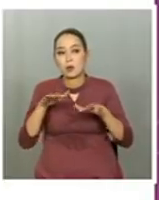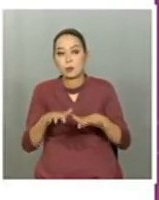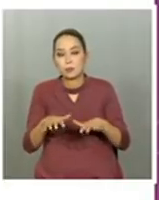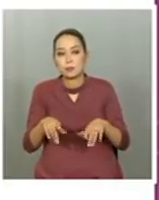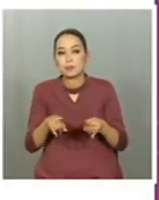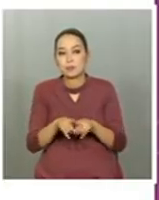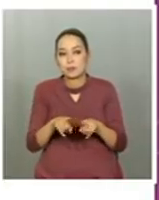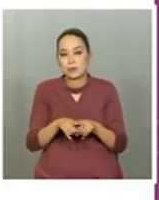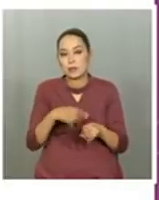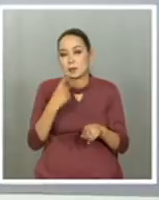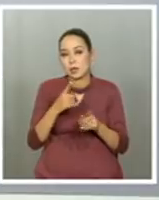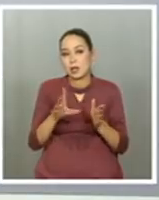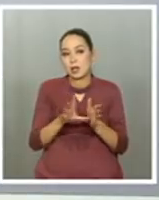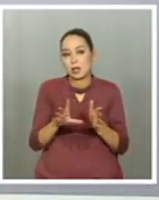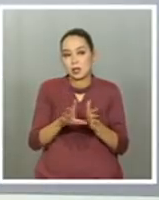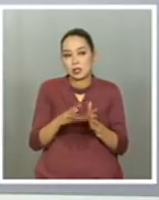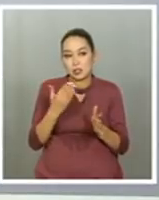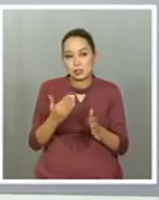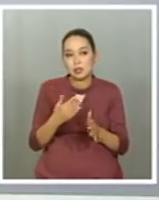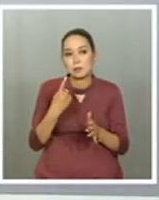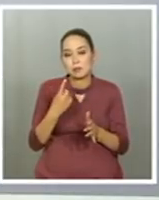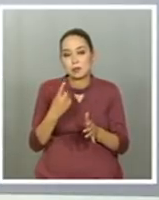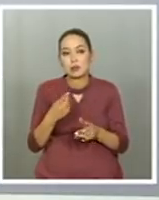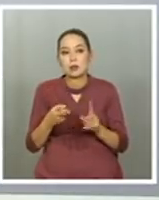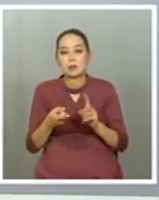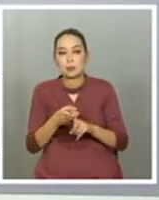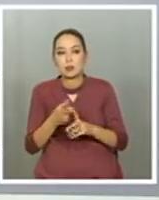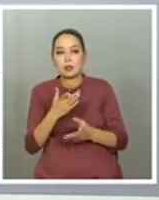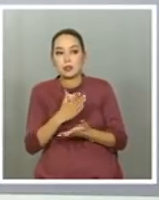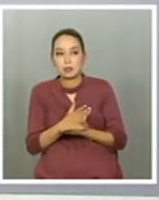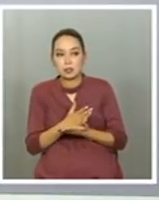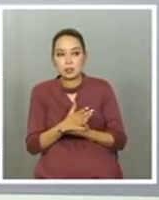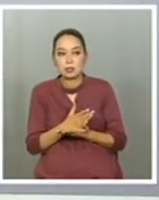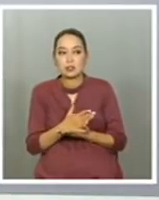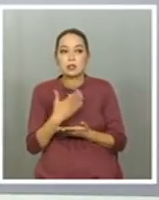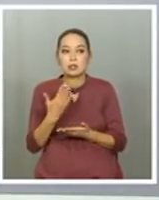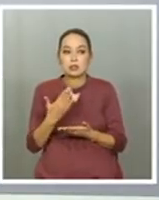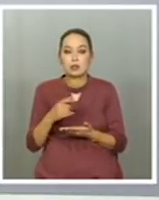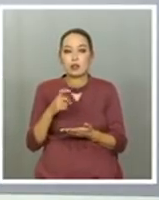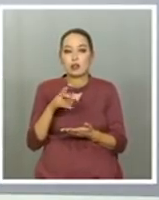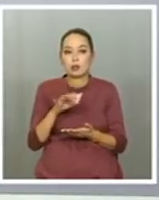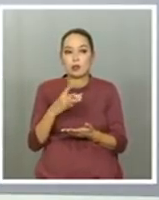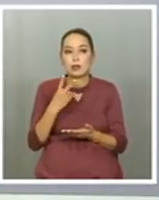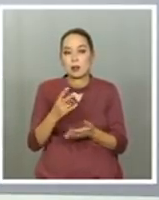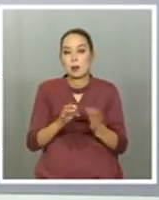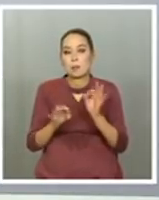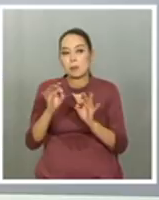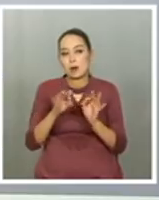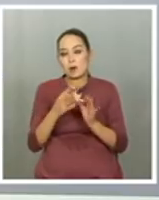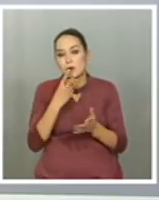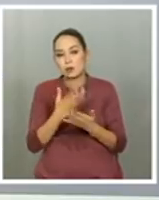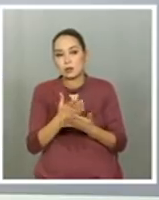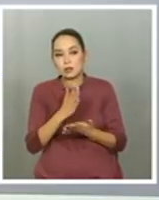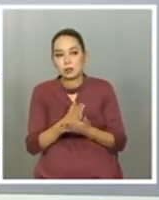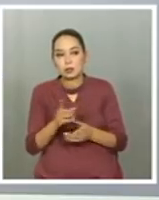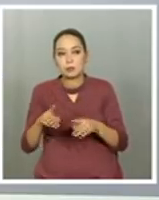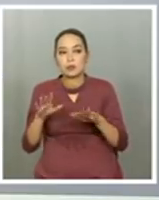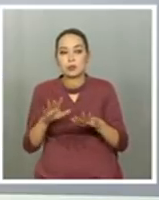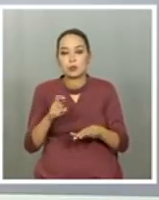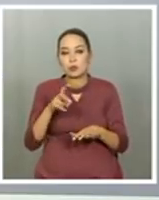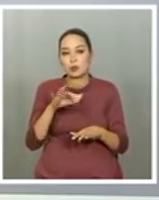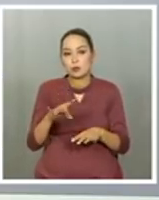бір электрондары бір-біріне байланысу арқылы хлор 2 молекуласын түзеді. Бұл жерде хлор 2